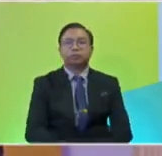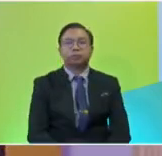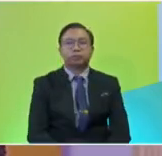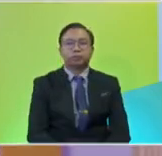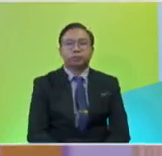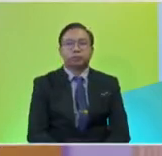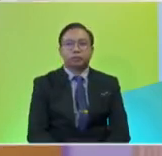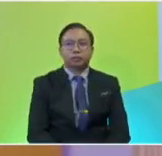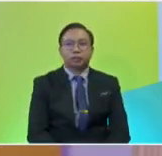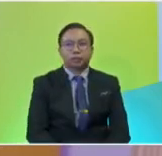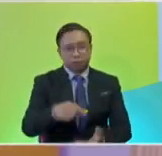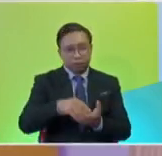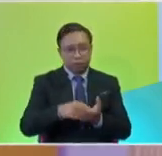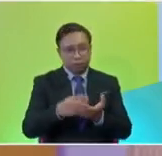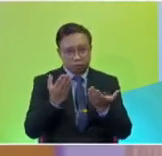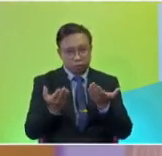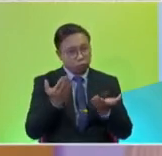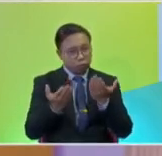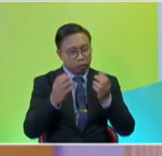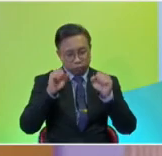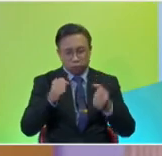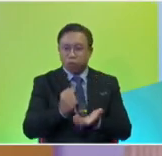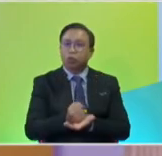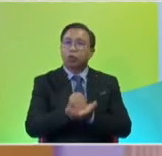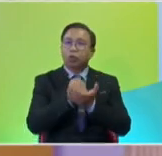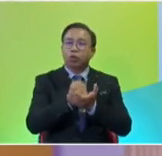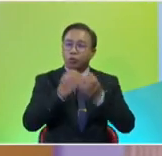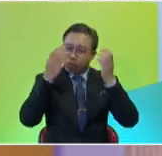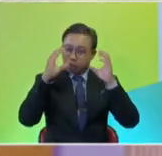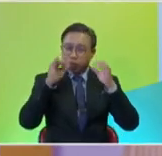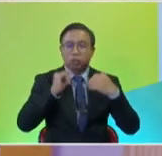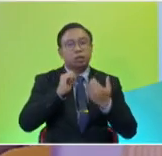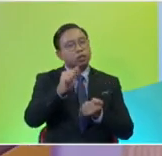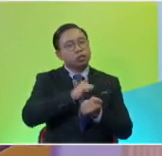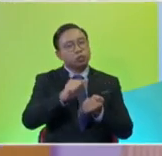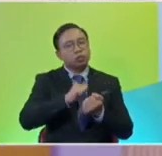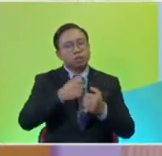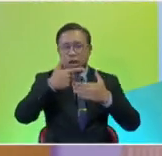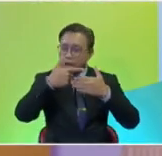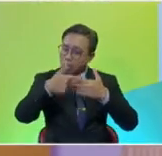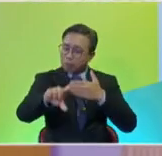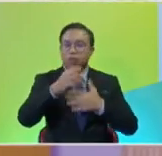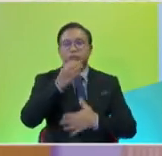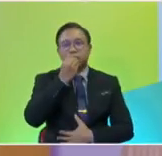ini mungkin boleh tolong cek gua tadi lah saya mencuci pinggang mangkok selepas makan